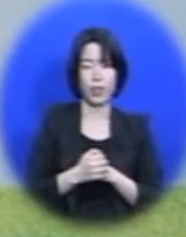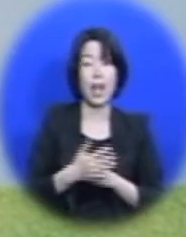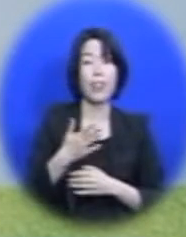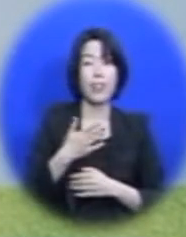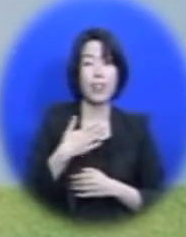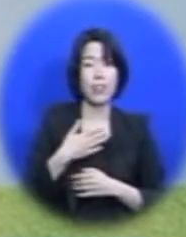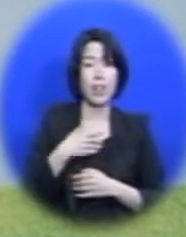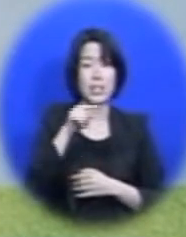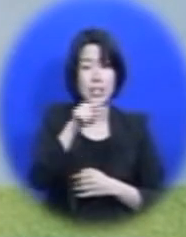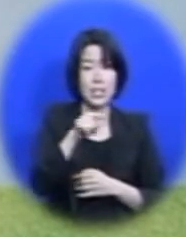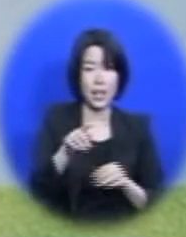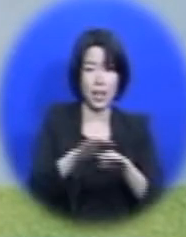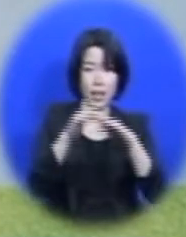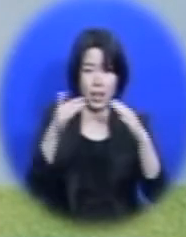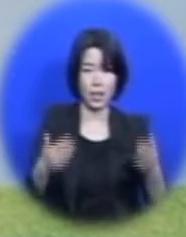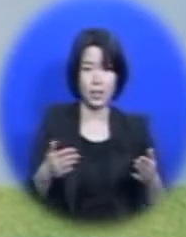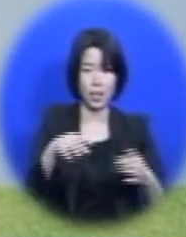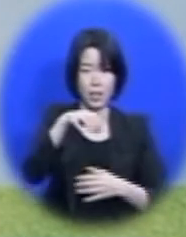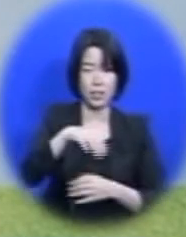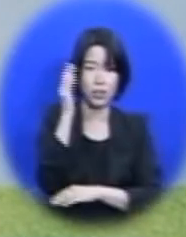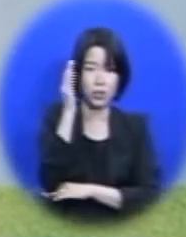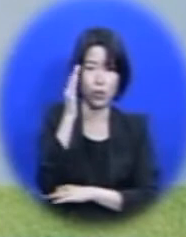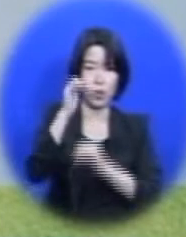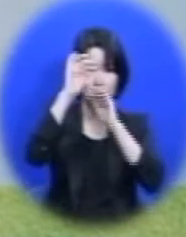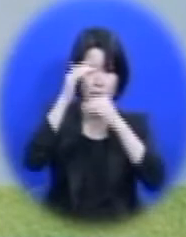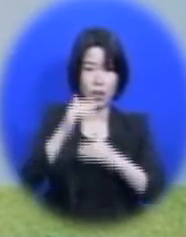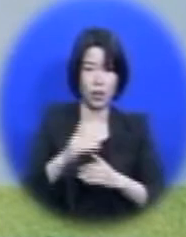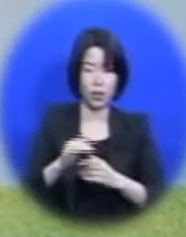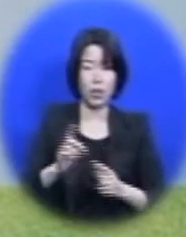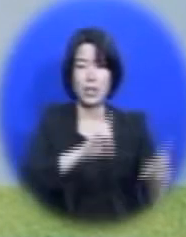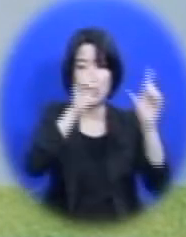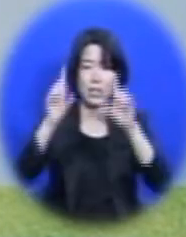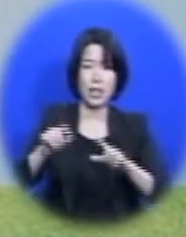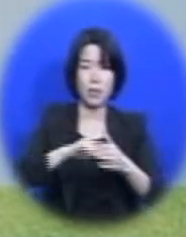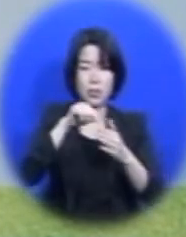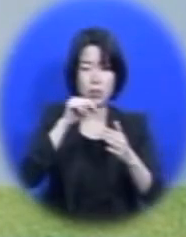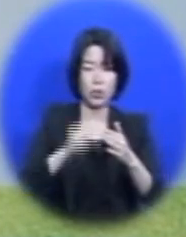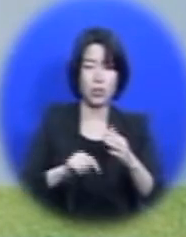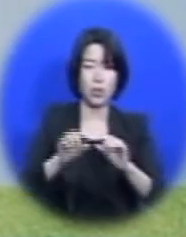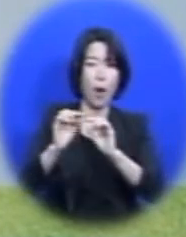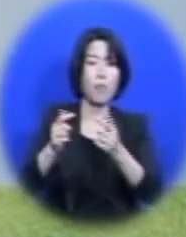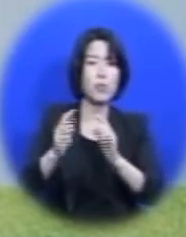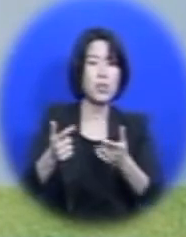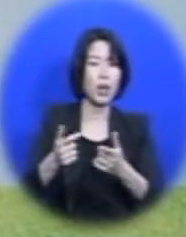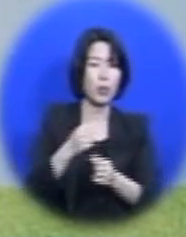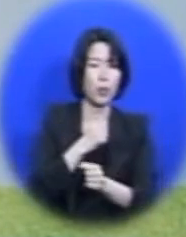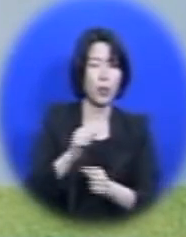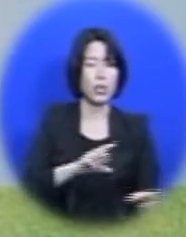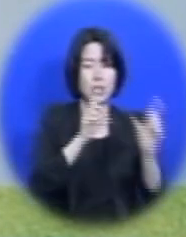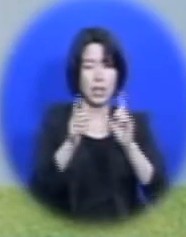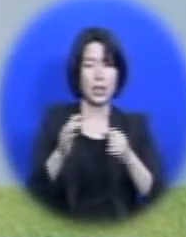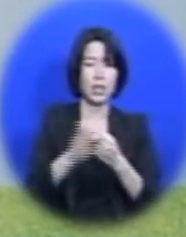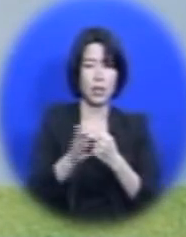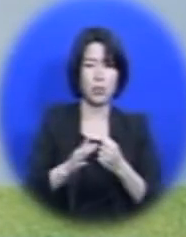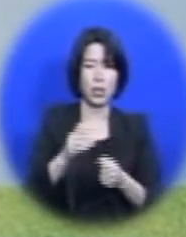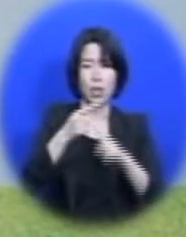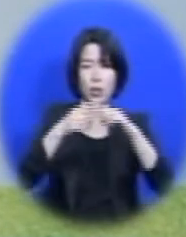내가 강단에서 설교한 내용을 삶 속에서 부인하고 사니까